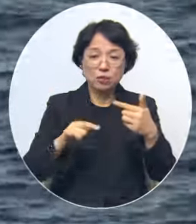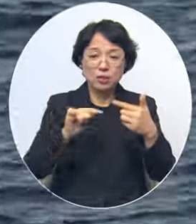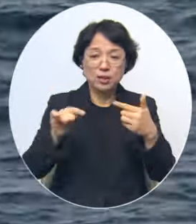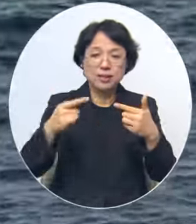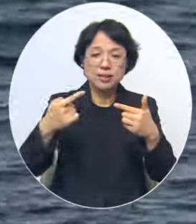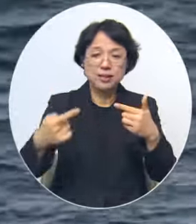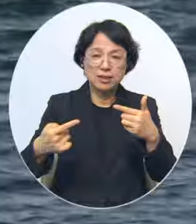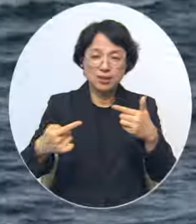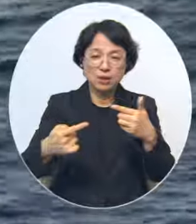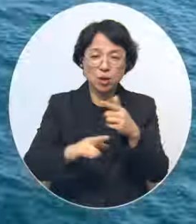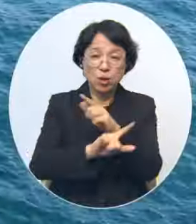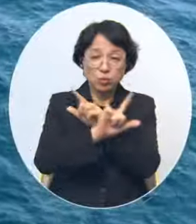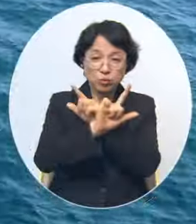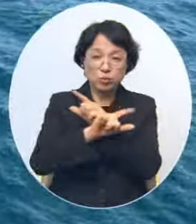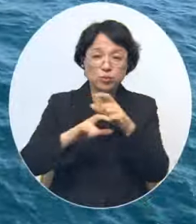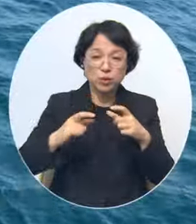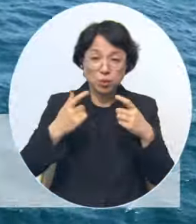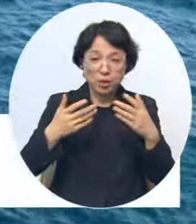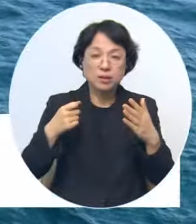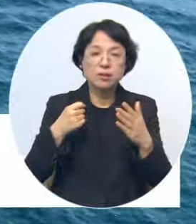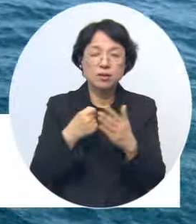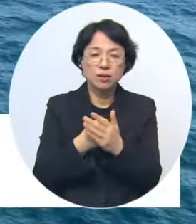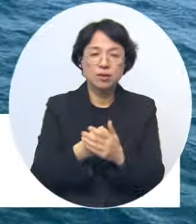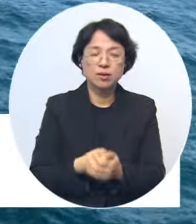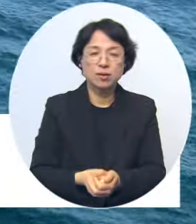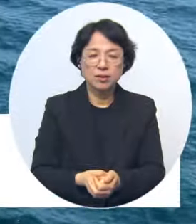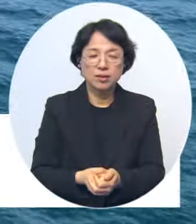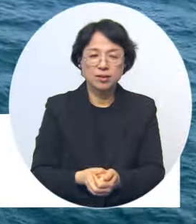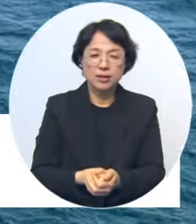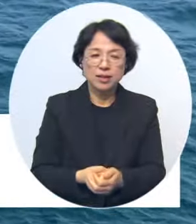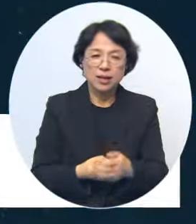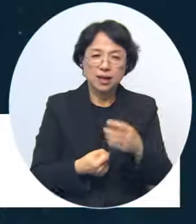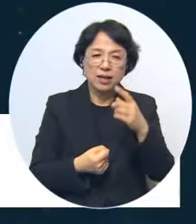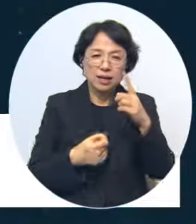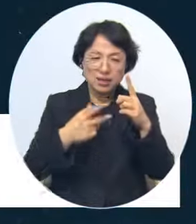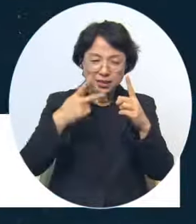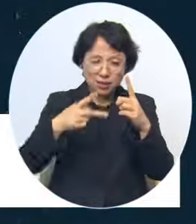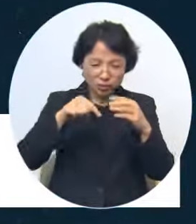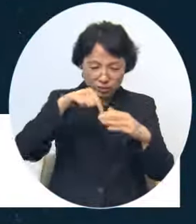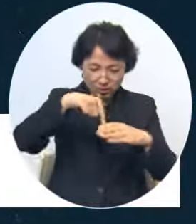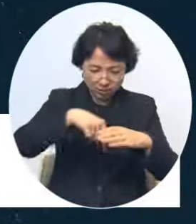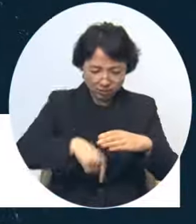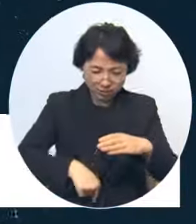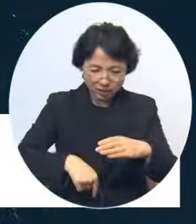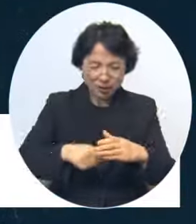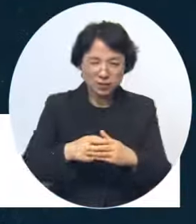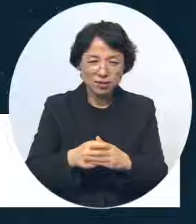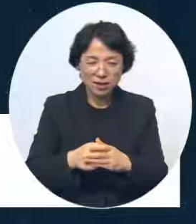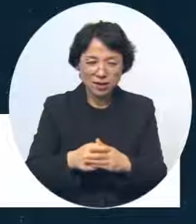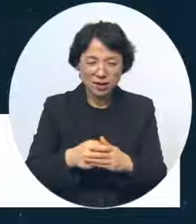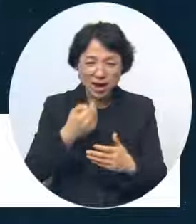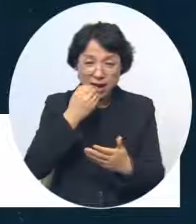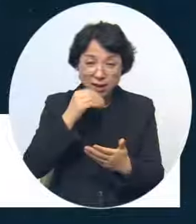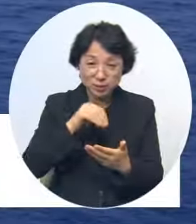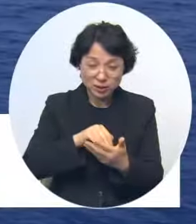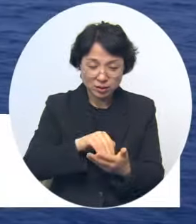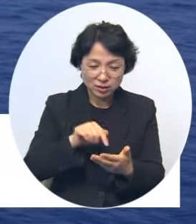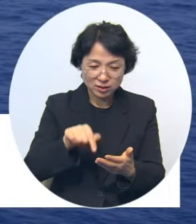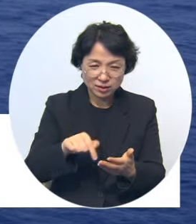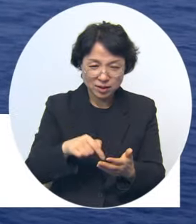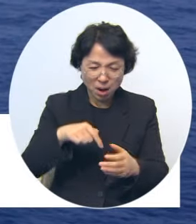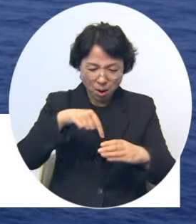북부지역이 정되 있습니다 해수면 아래 1km 깊이까지 들어가 층을 확보하려면